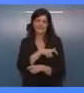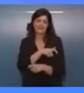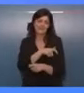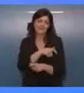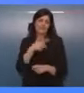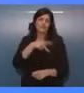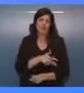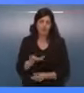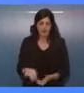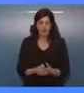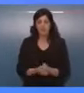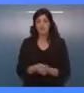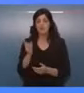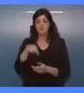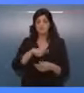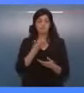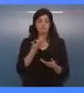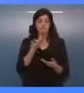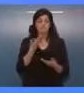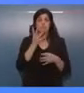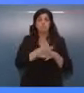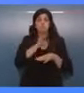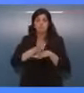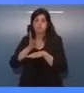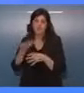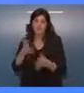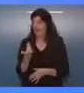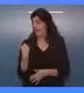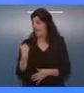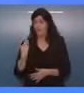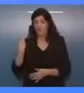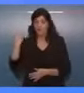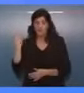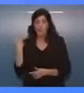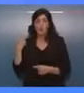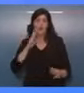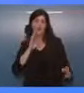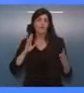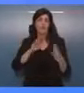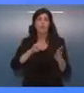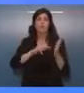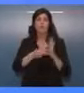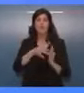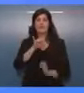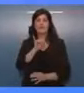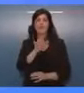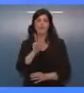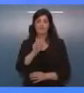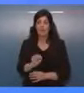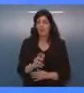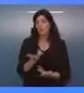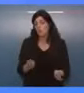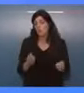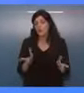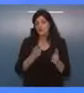fatto provvedimenti nei giorni scorsi affronteremo i problemi dell'ilva in sostanza tutta una